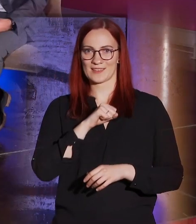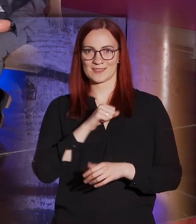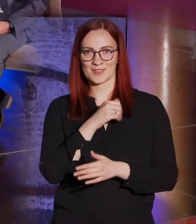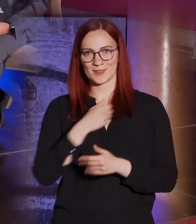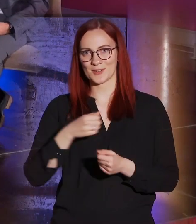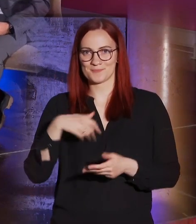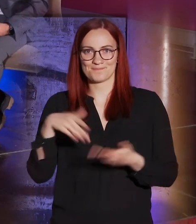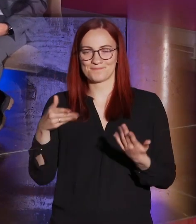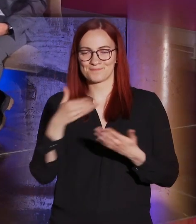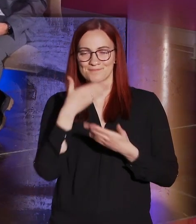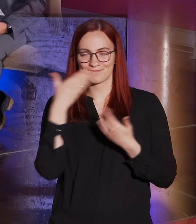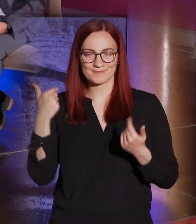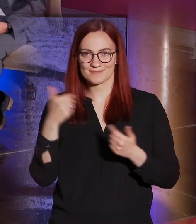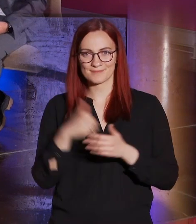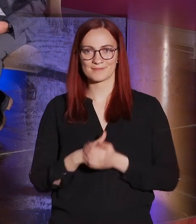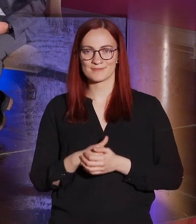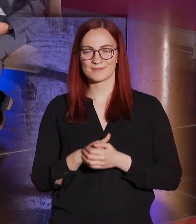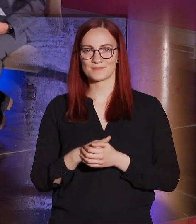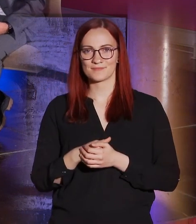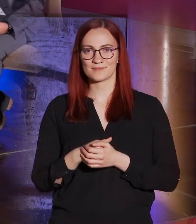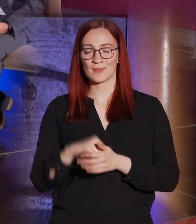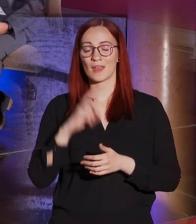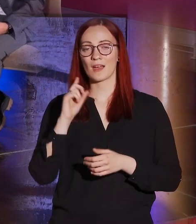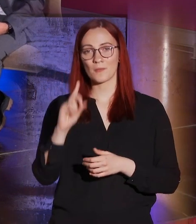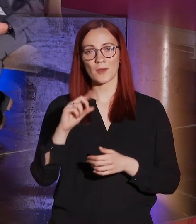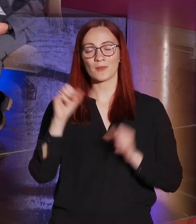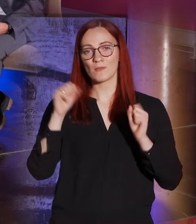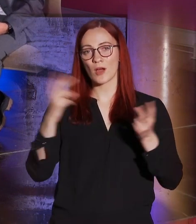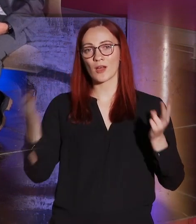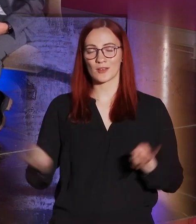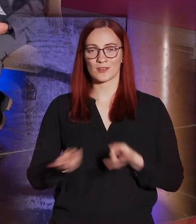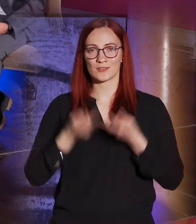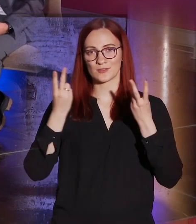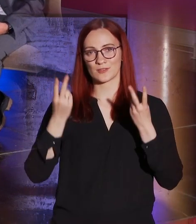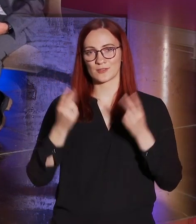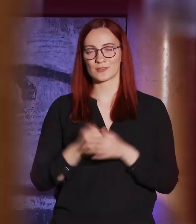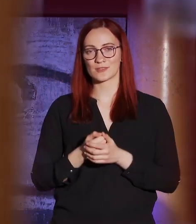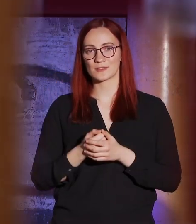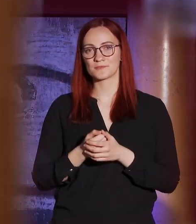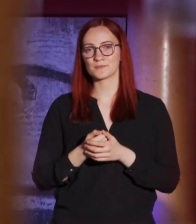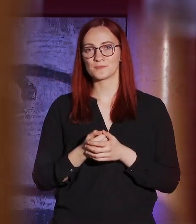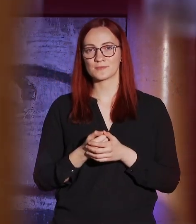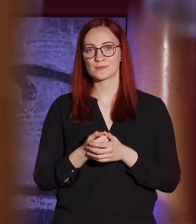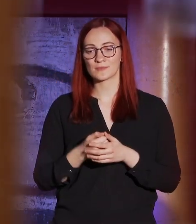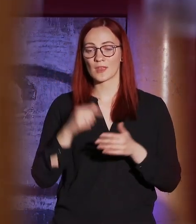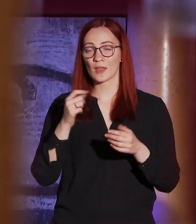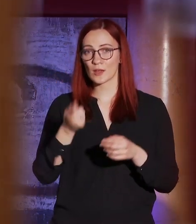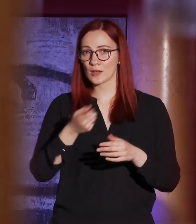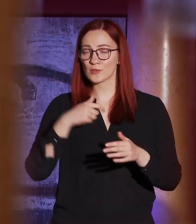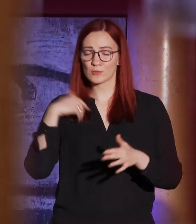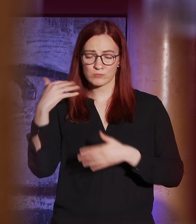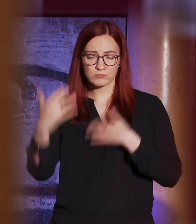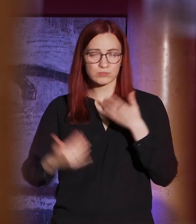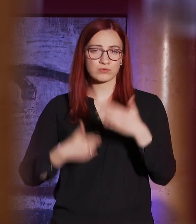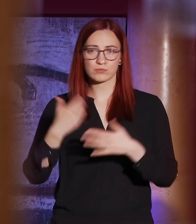apsigynusi, bet galiu pasakyti ir pasidžiaugti, kad žingsniai padaryti labai